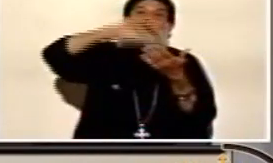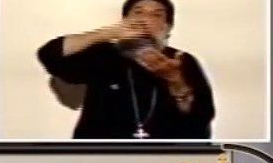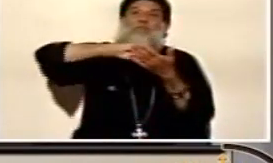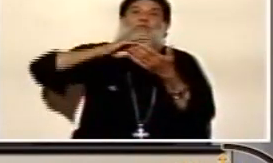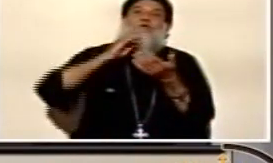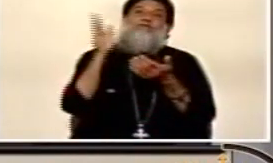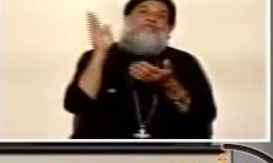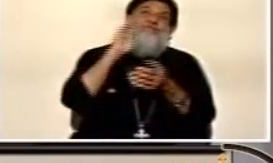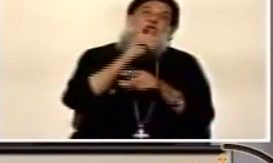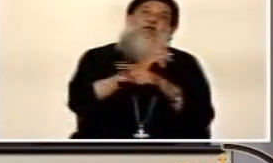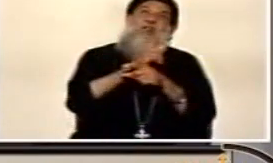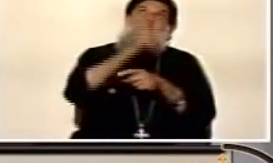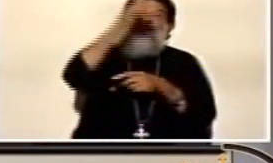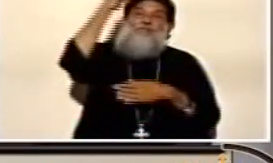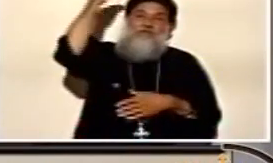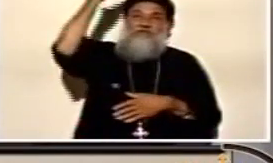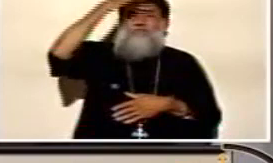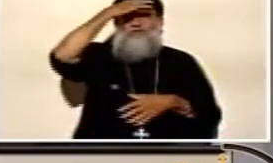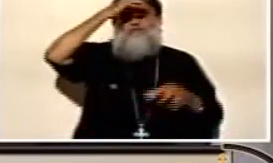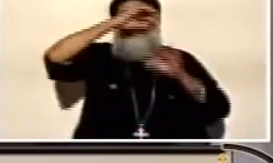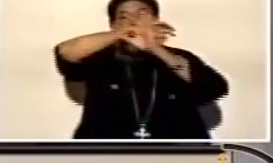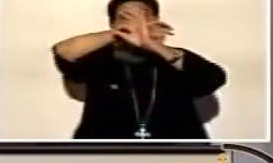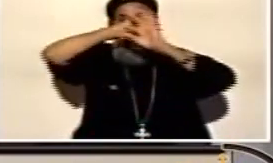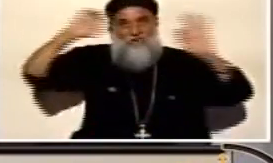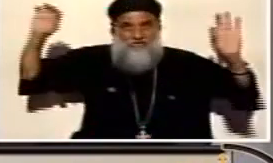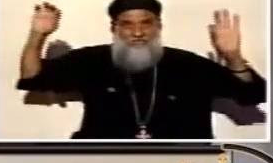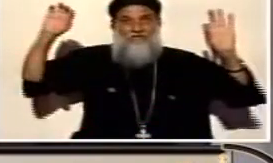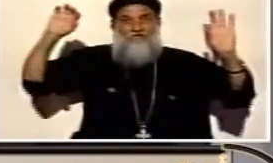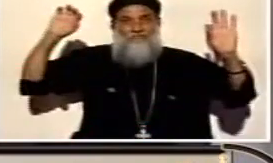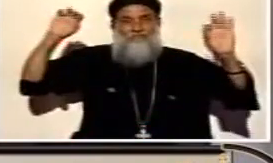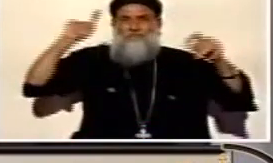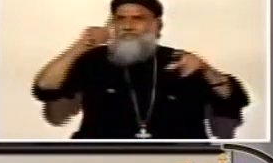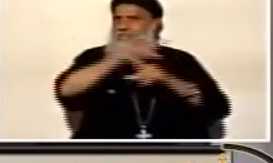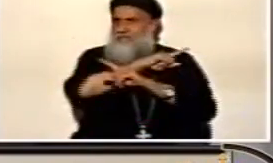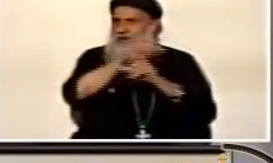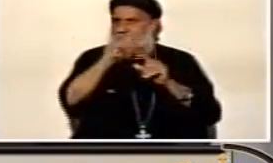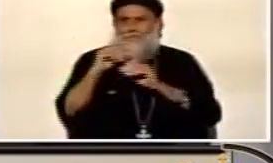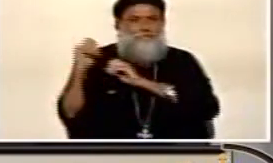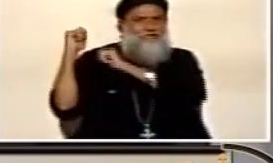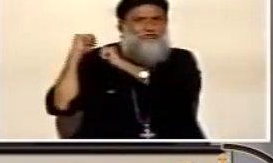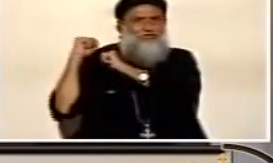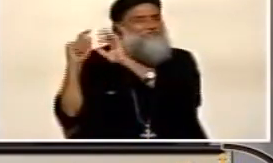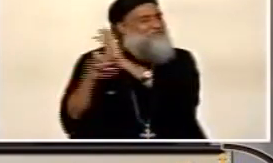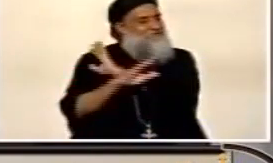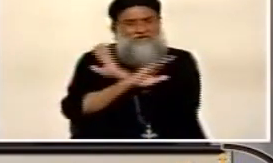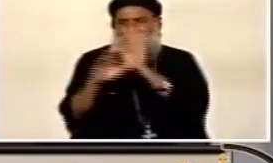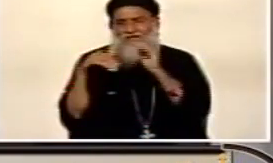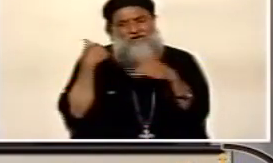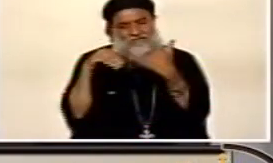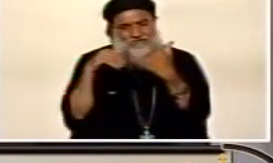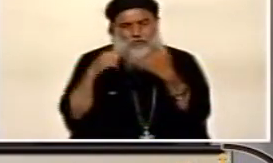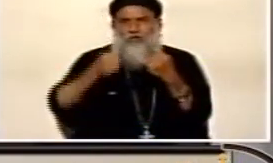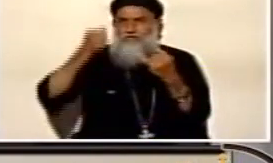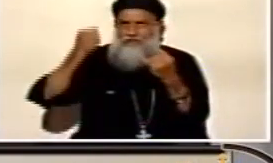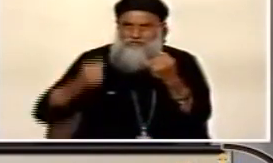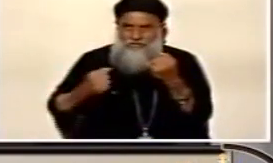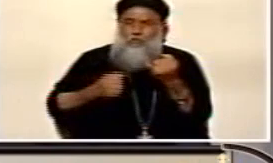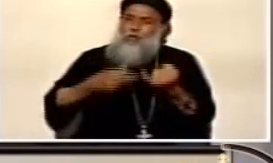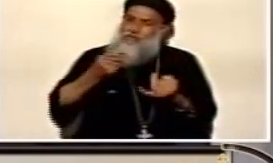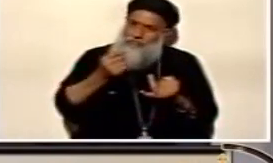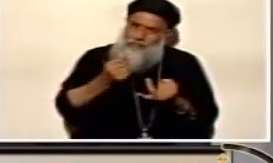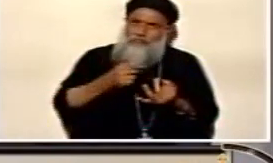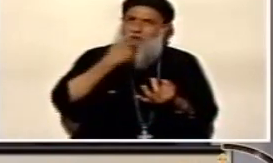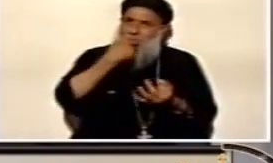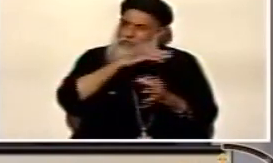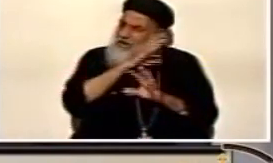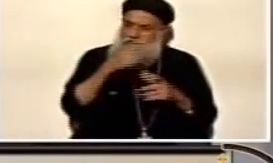بملكوت الله ويشفوا المرضى، وقال لهم: لا تحملوا شيئا للطريق، لا عصا ولا مزودا ولا